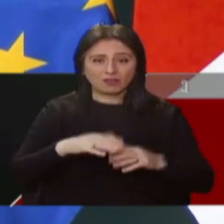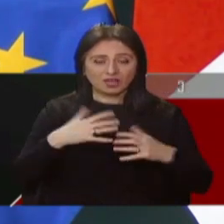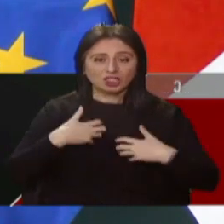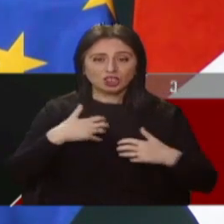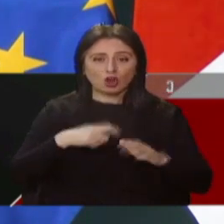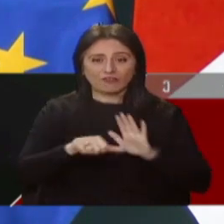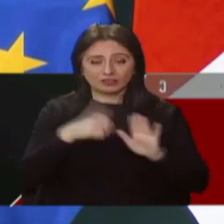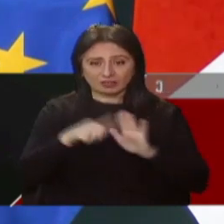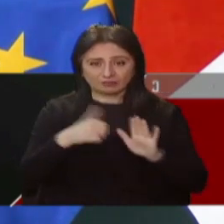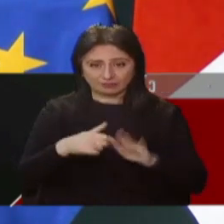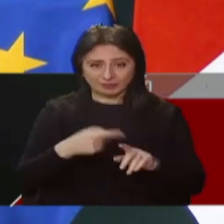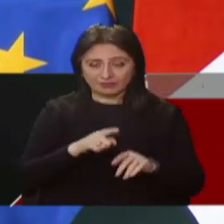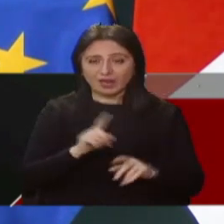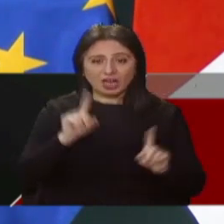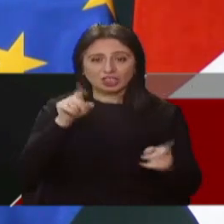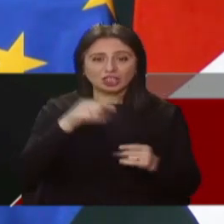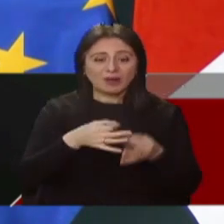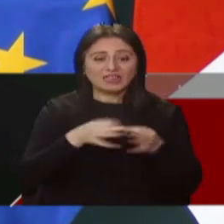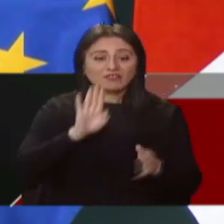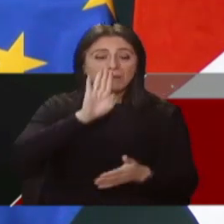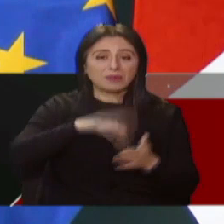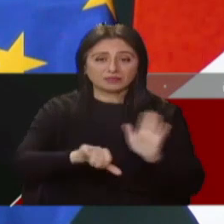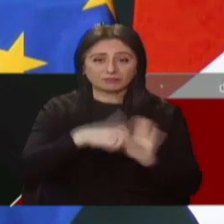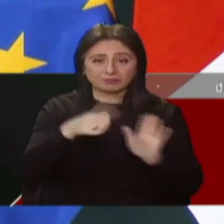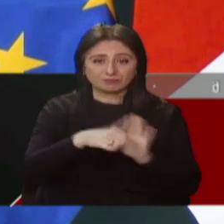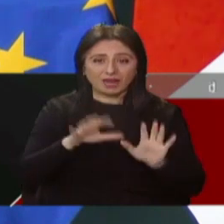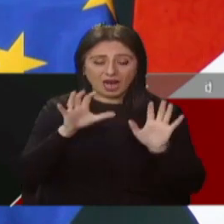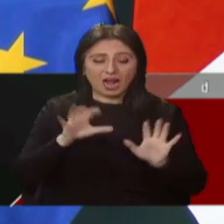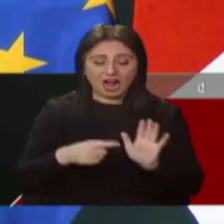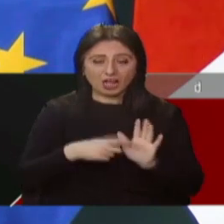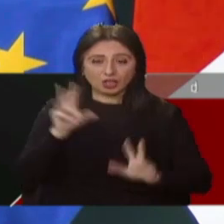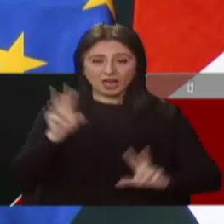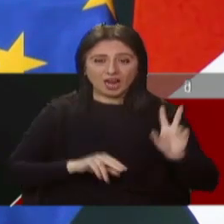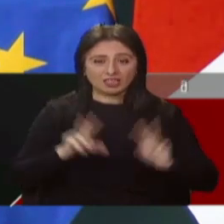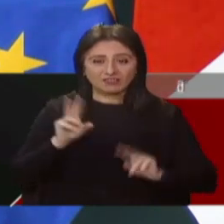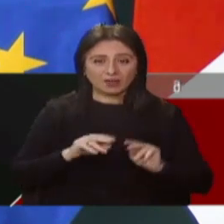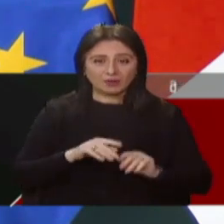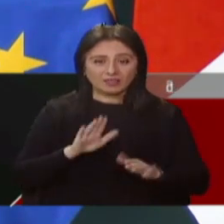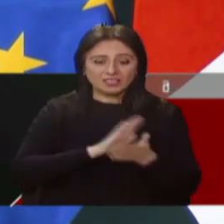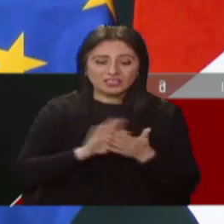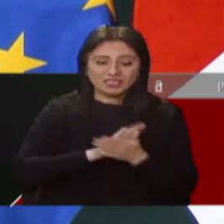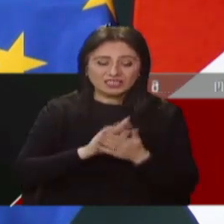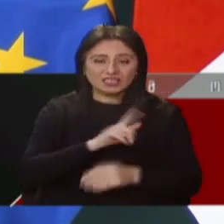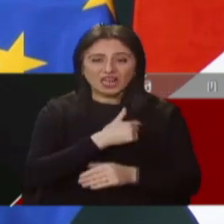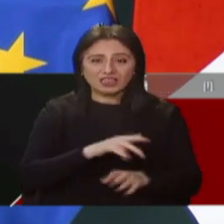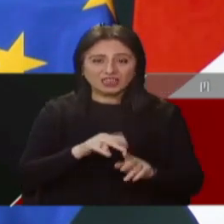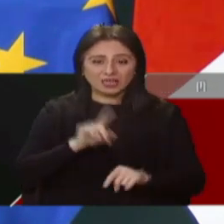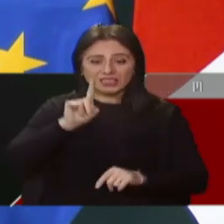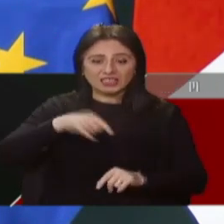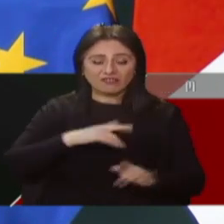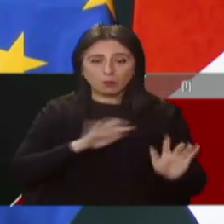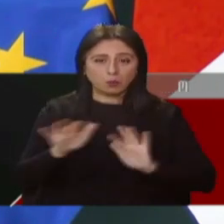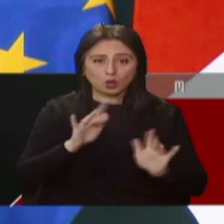ცხოველთა სასაკლაო, სადაც შესაბამისი ნებართვის გარეშე კანონმდებლობით გათვალისწინებული ვეტერინარულ-სანიტარული